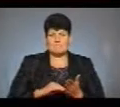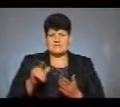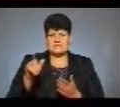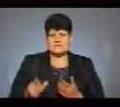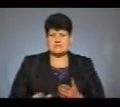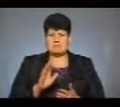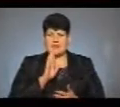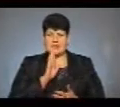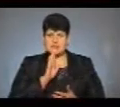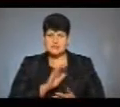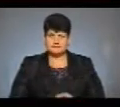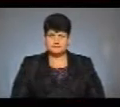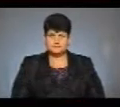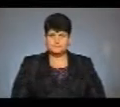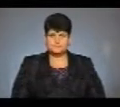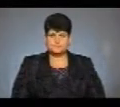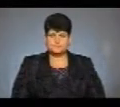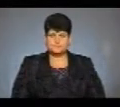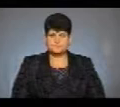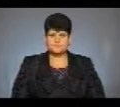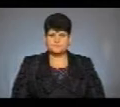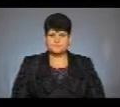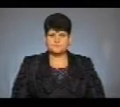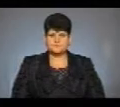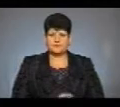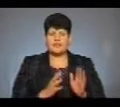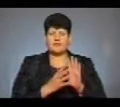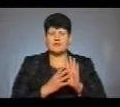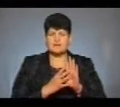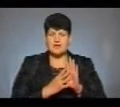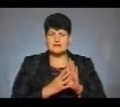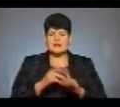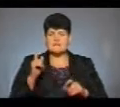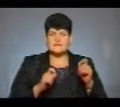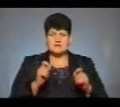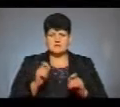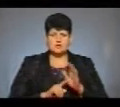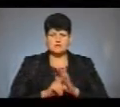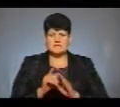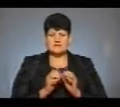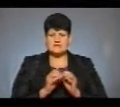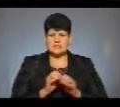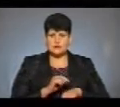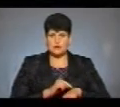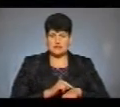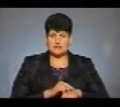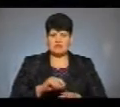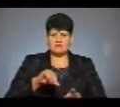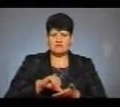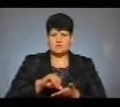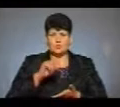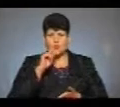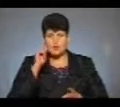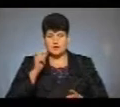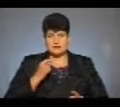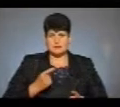було, бачила Анастасія Чечко. 9-й фестиваль «Бібліофест» розпочався о 10-й годині виступом української